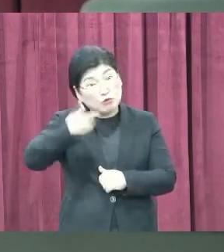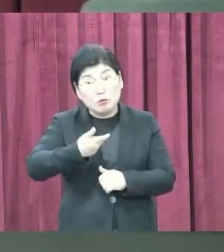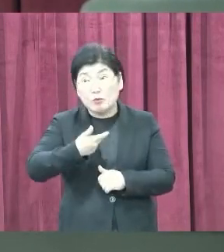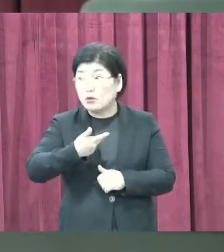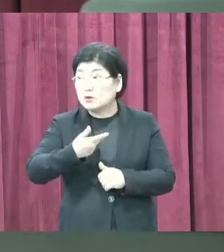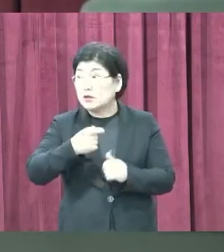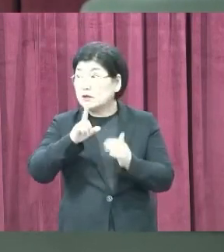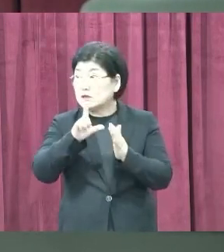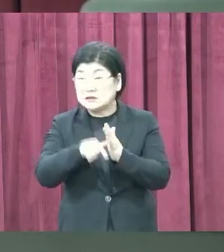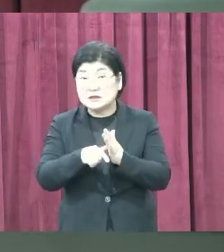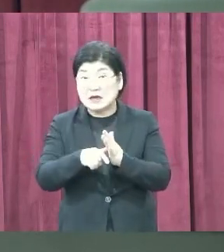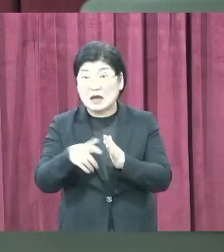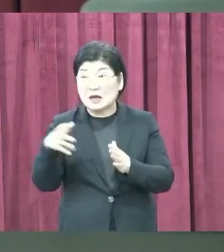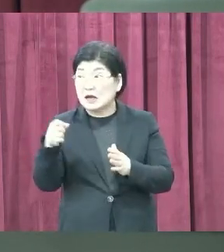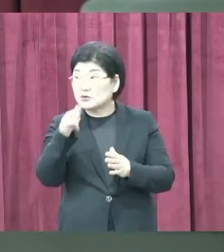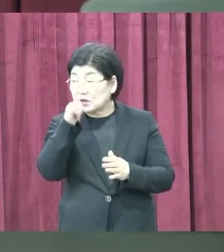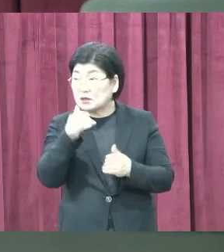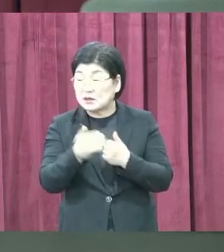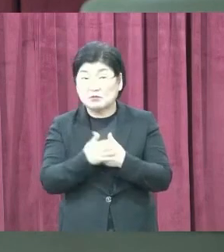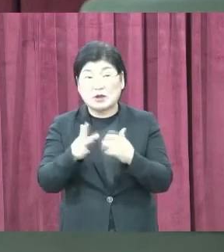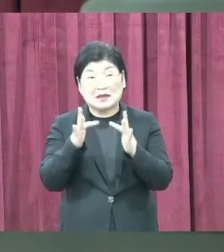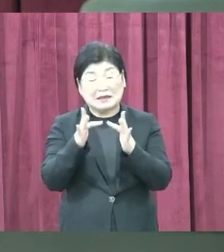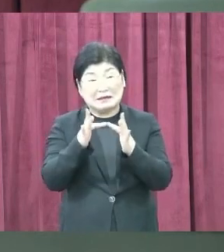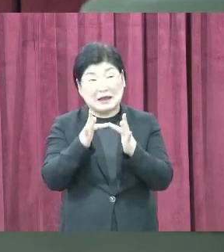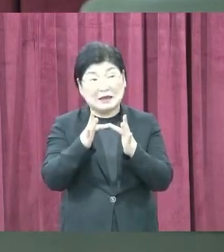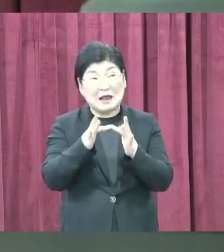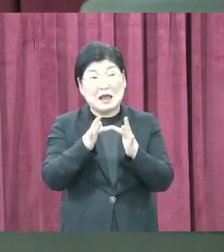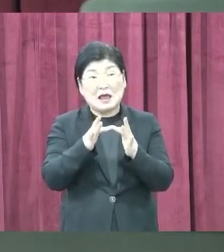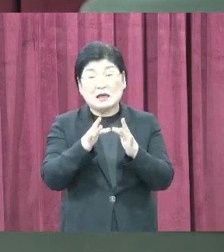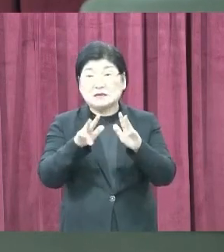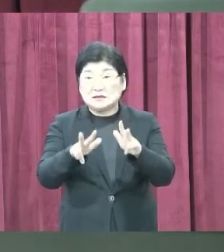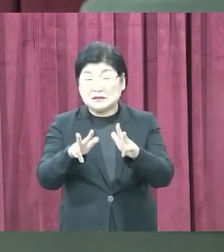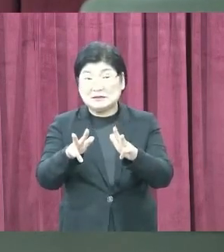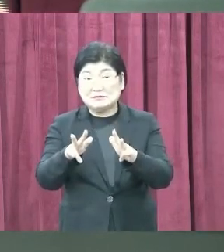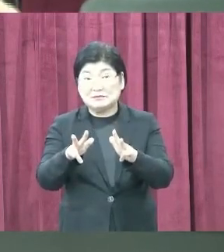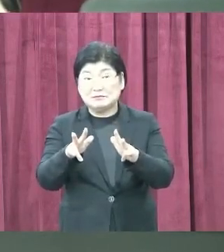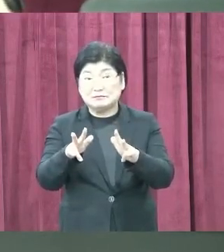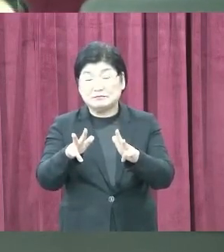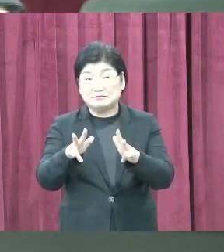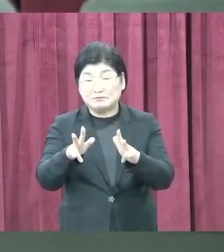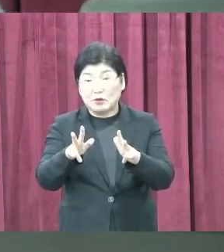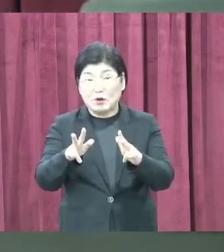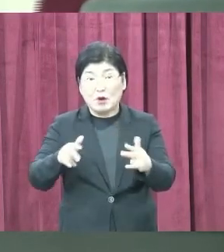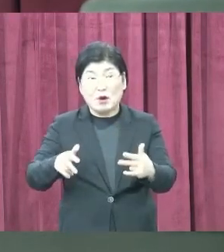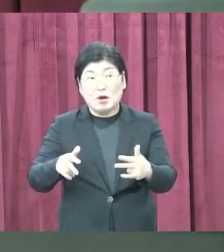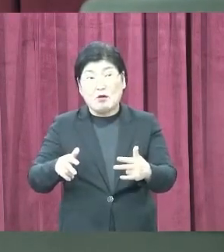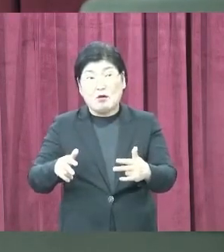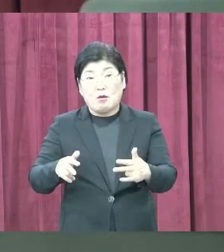그래서 여기 플로우나 아니면 지금 온라인으로 들어오신 분들께서 질문을 주시면 좋겠고요.